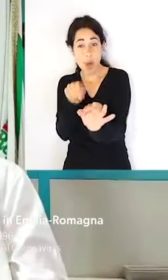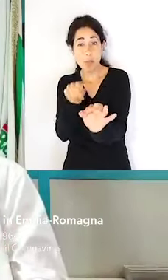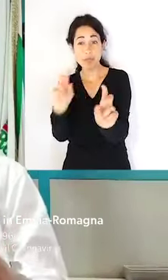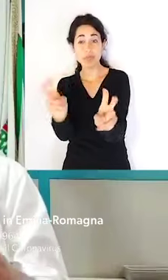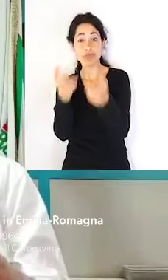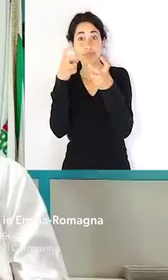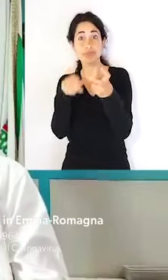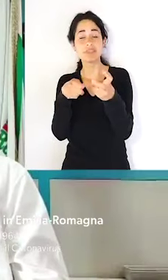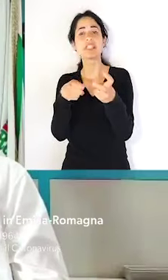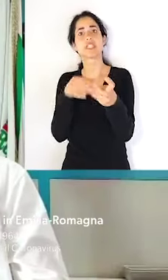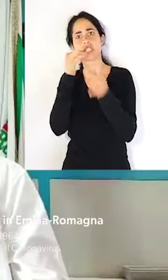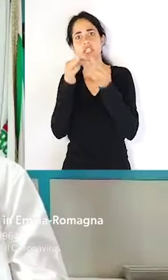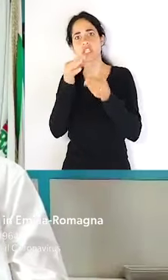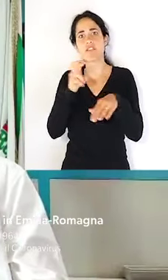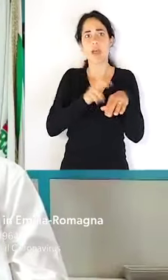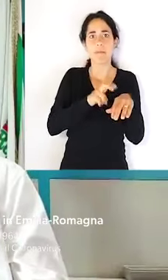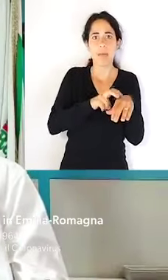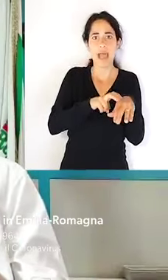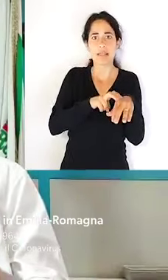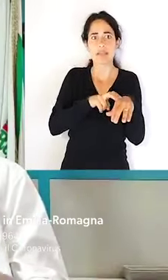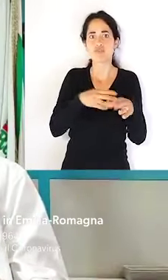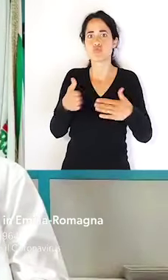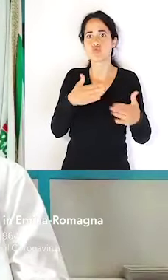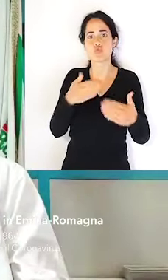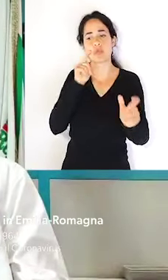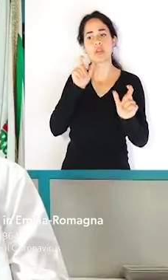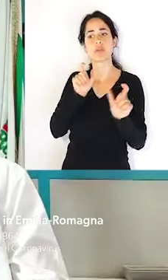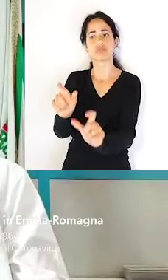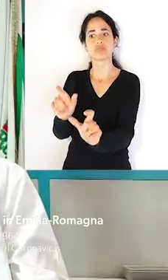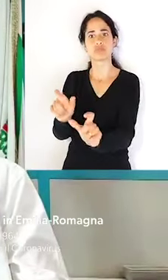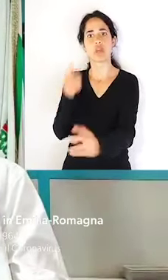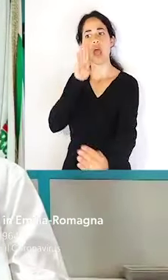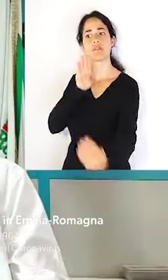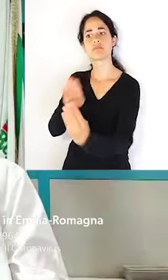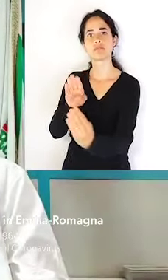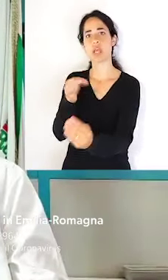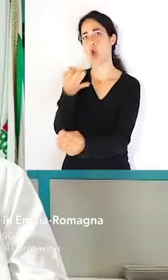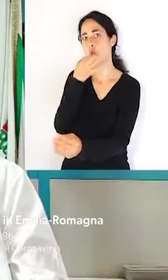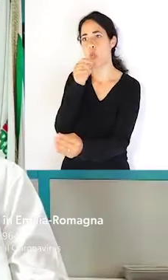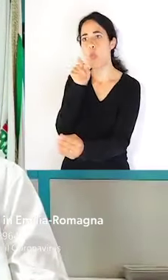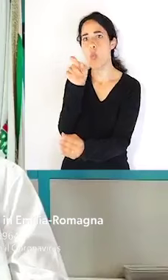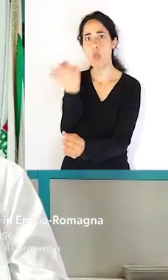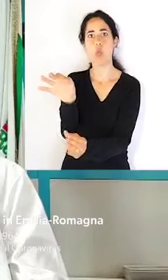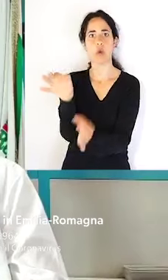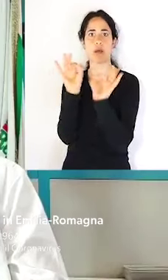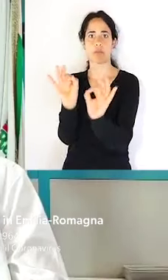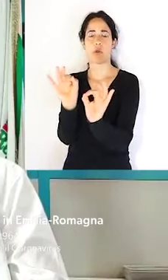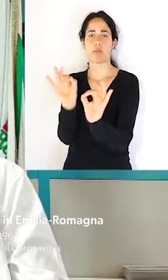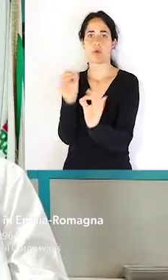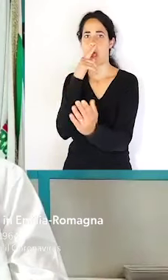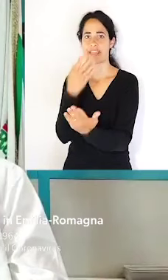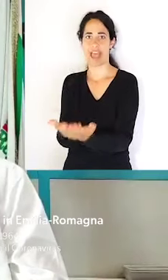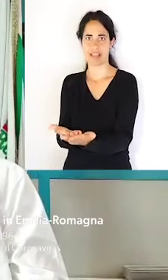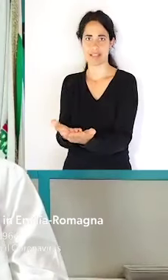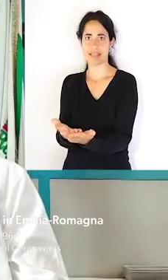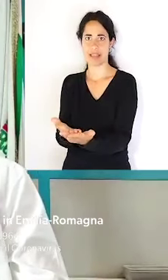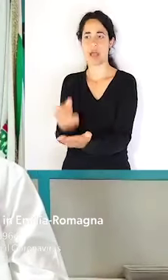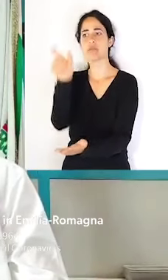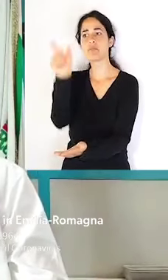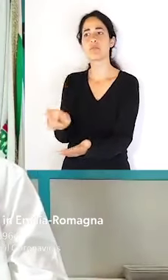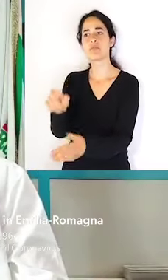diciamo così, di intervenire sul paziente, di comprendere quali siano le sue reali condizioni